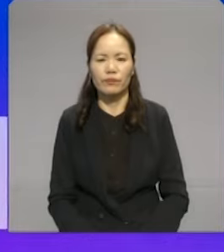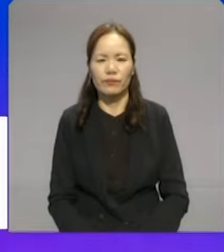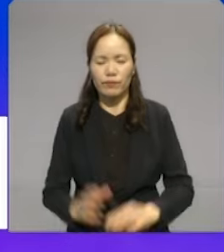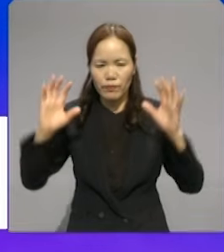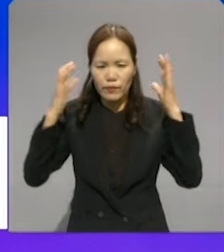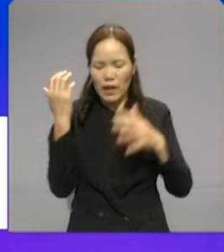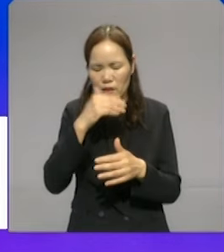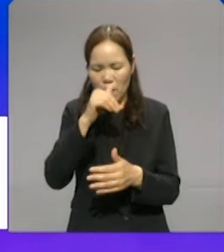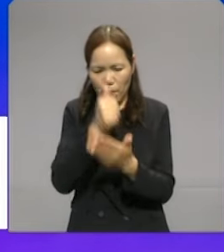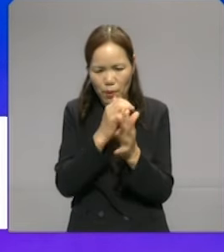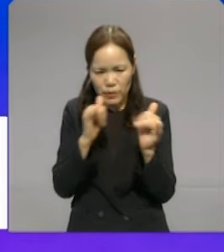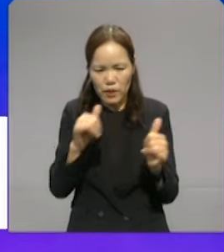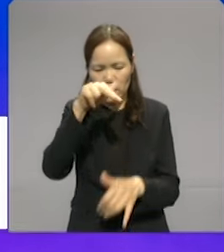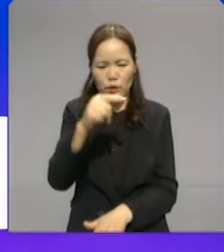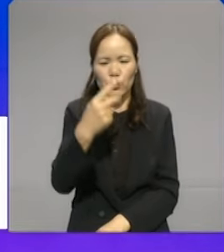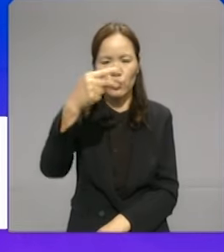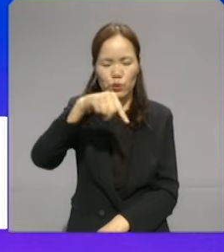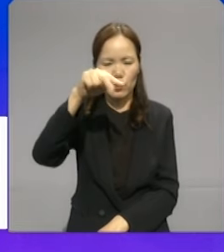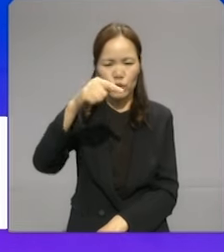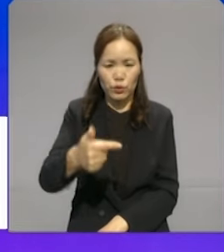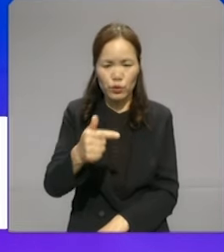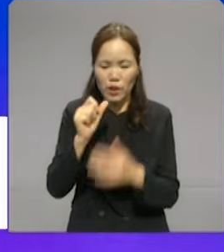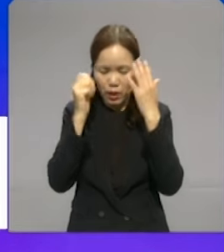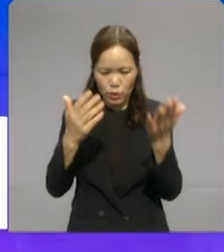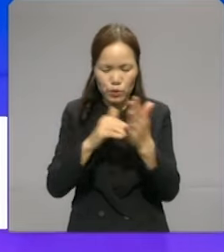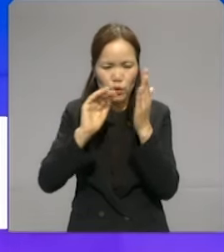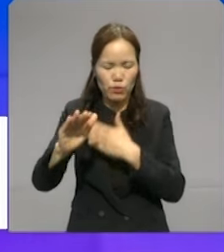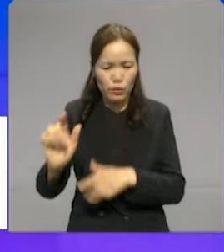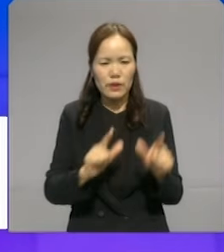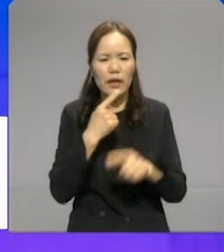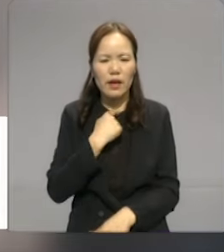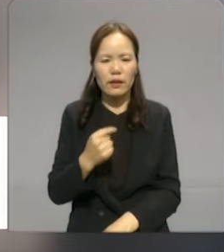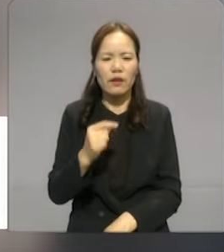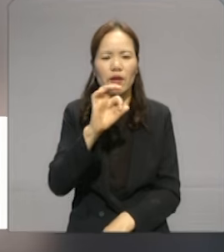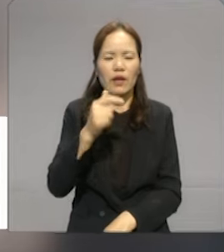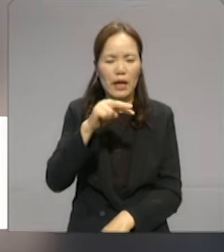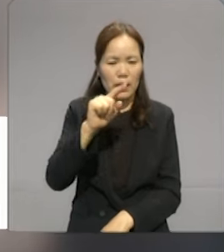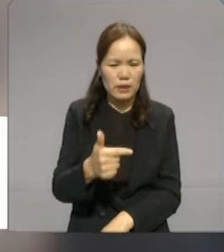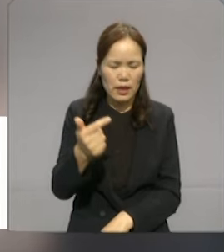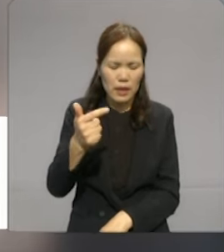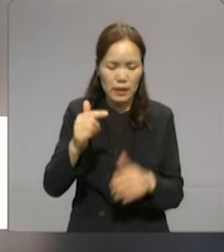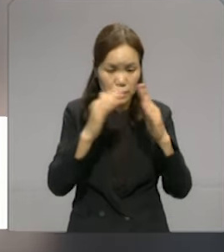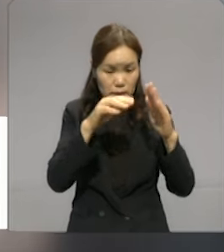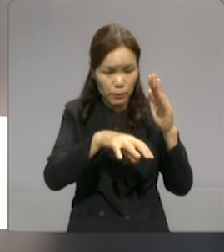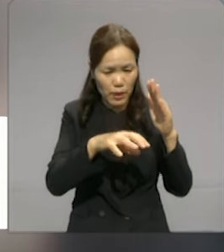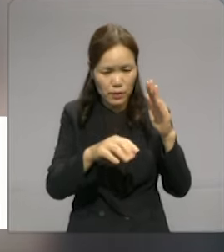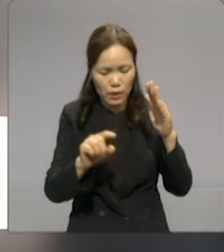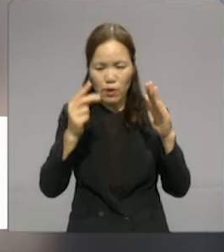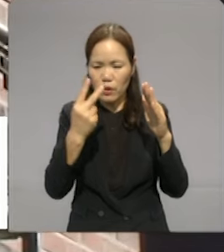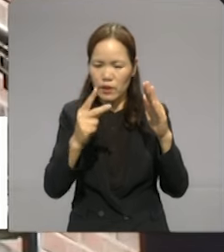아동성 범죄자 조두순이 출소 후 거주에 오던 안산시 와동 소재 주택에서 2km 떨어진 인근